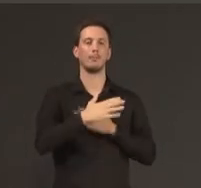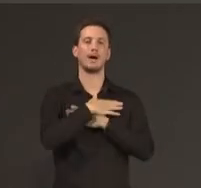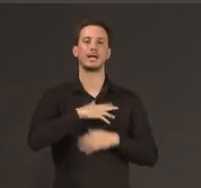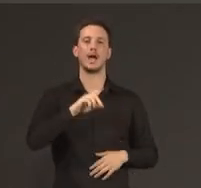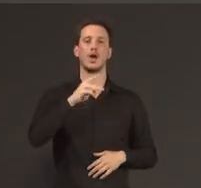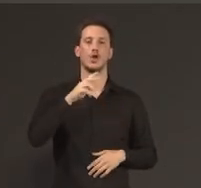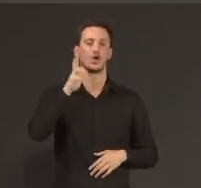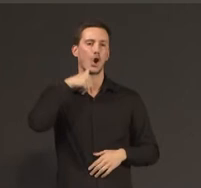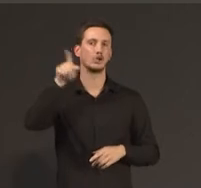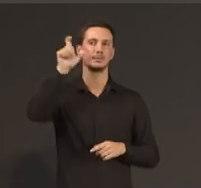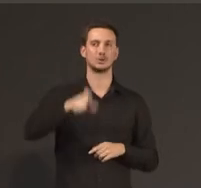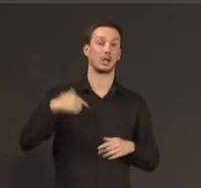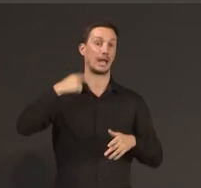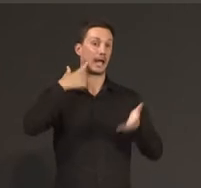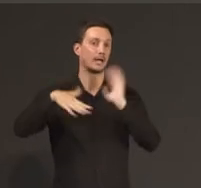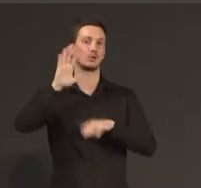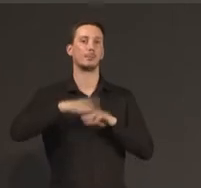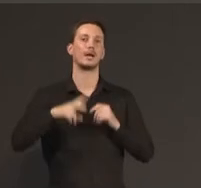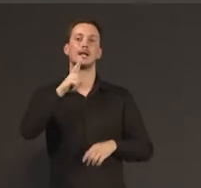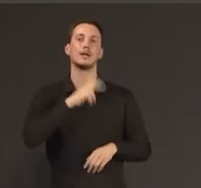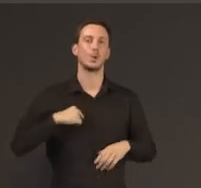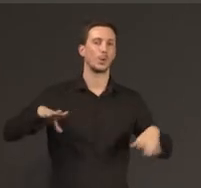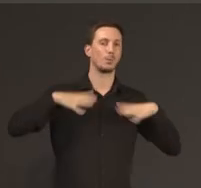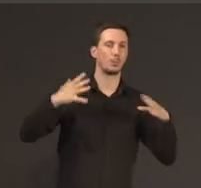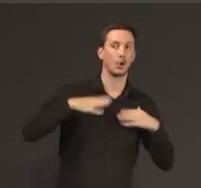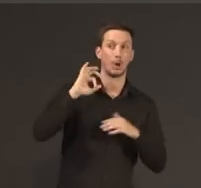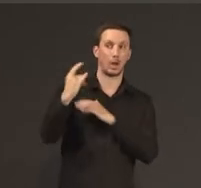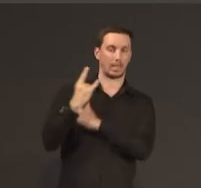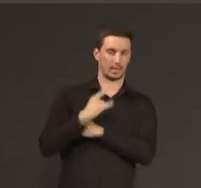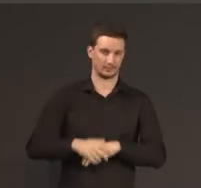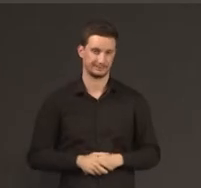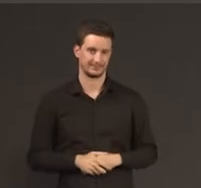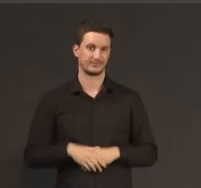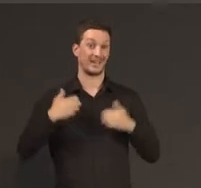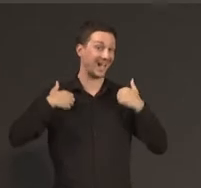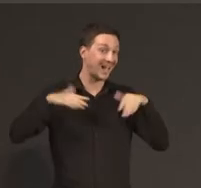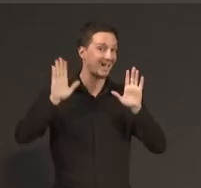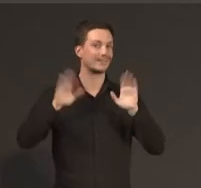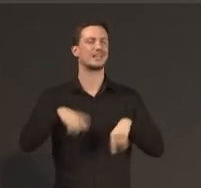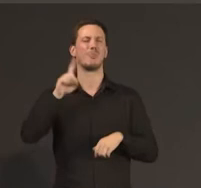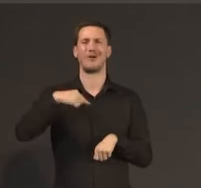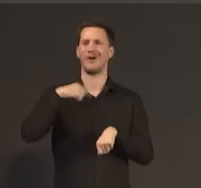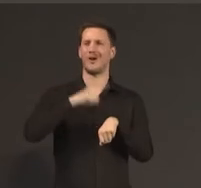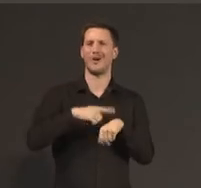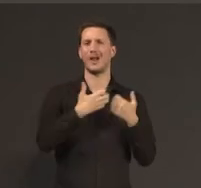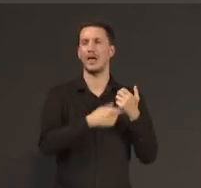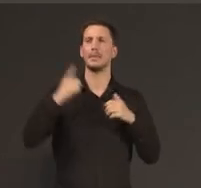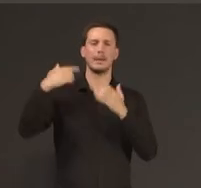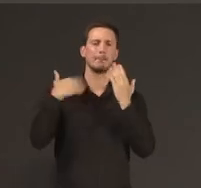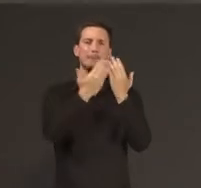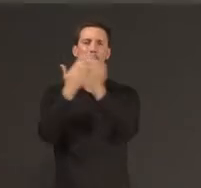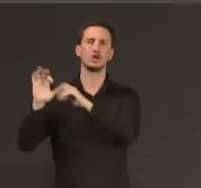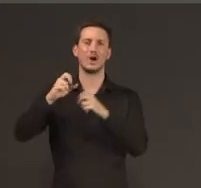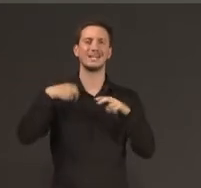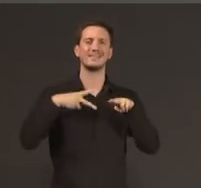aprofitant qualsevol excusa per fer broma o prendre'ns el pèl. Fins i tot les llargues hores a la biblioteca o a